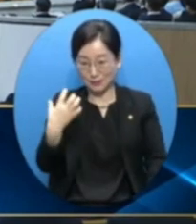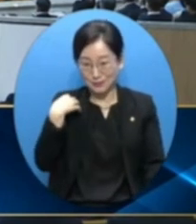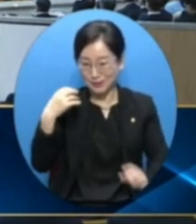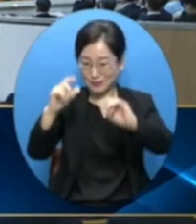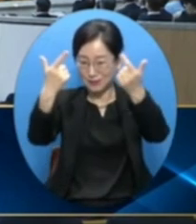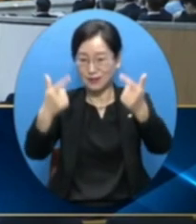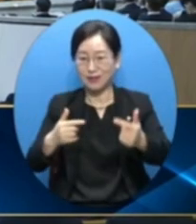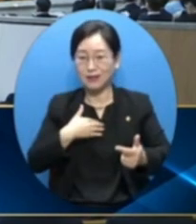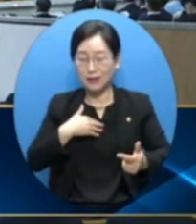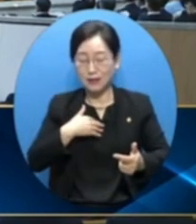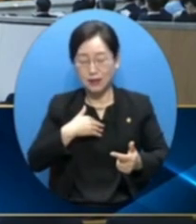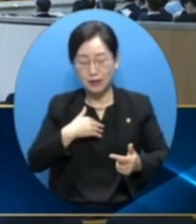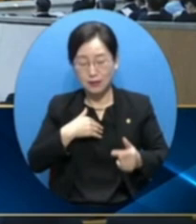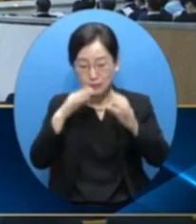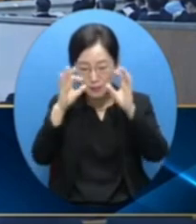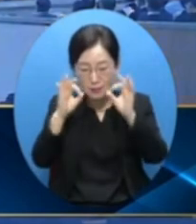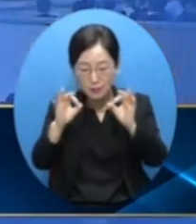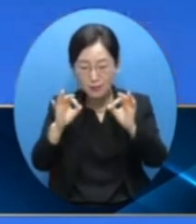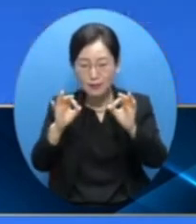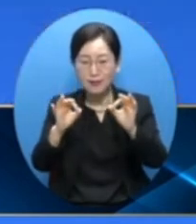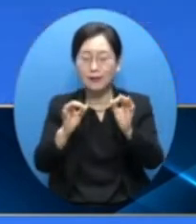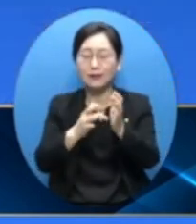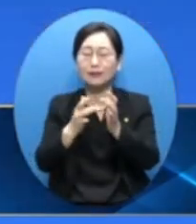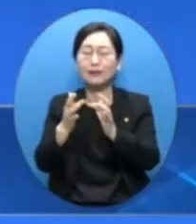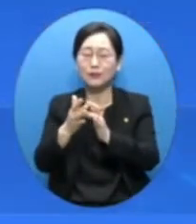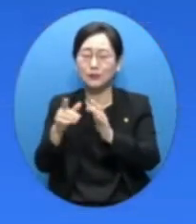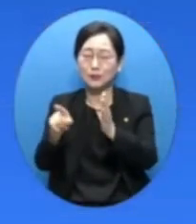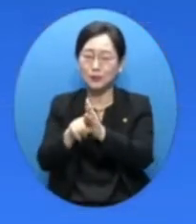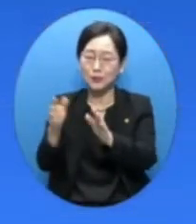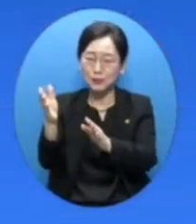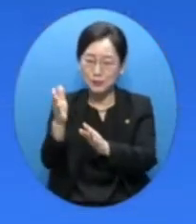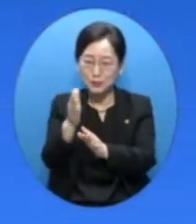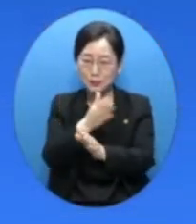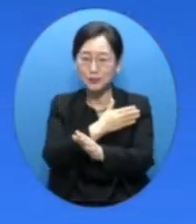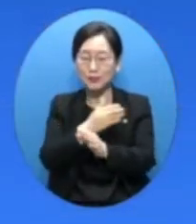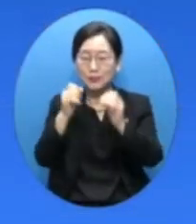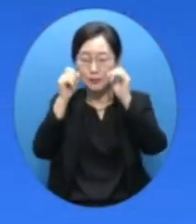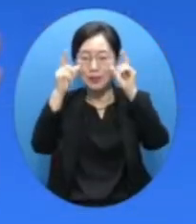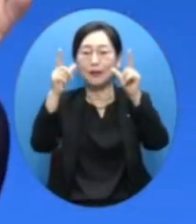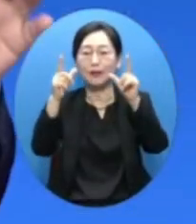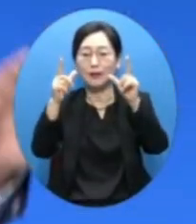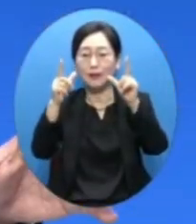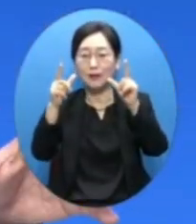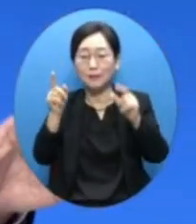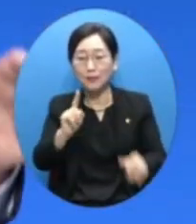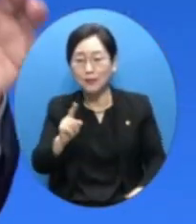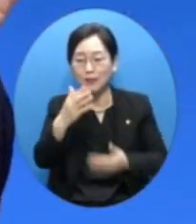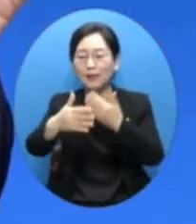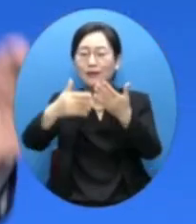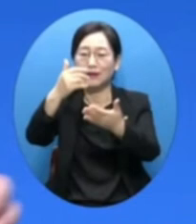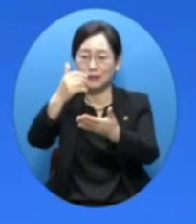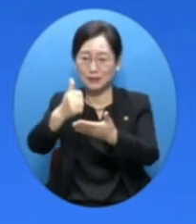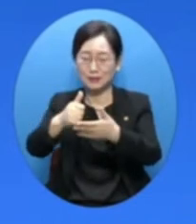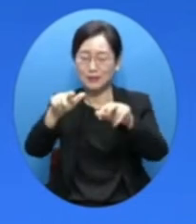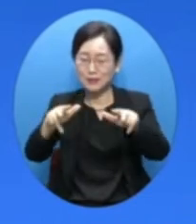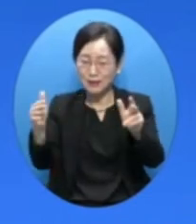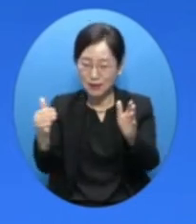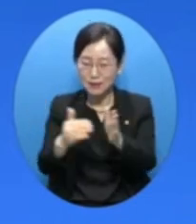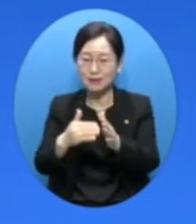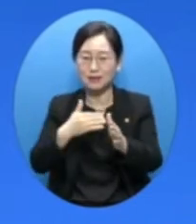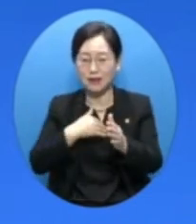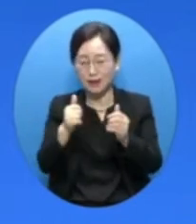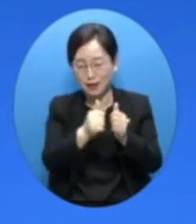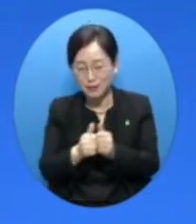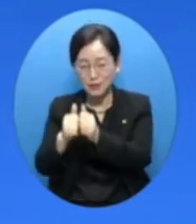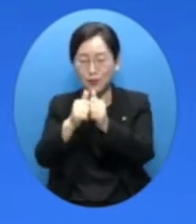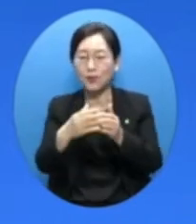내가 보니까 예수님을 가서 깨닫게 되는 것은 하나님이 지금까지 나를 함께